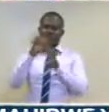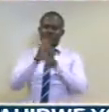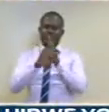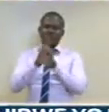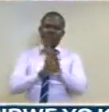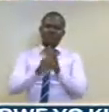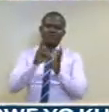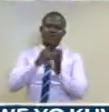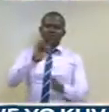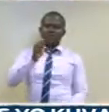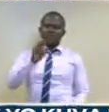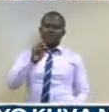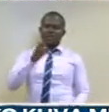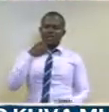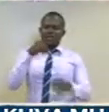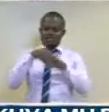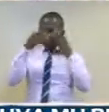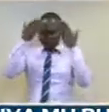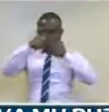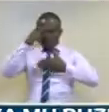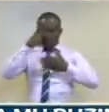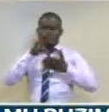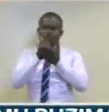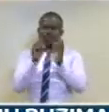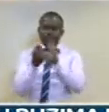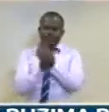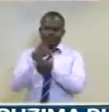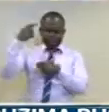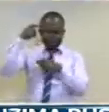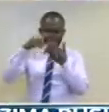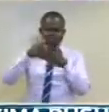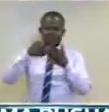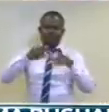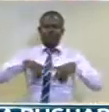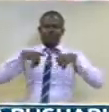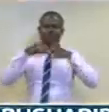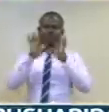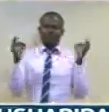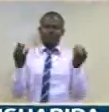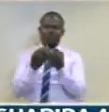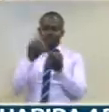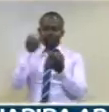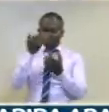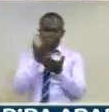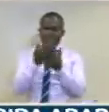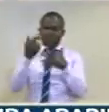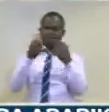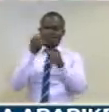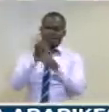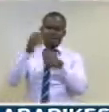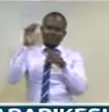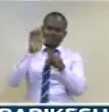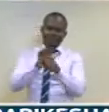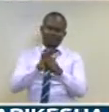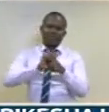Jeanne Nyirahabimana yavuze ko umugoroba w'ababyeyi wabafashije mu guhindura imyumvire y'ababyeyi ku mibereho y'umuryango nubwo urugendo rukiri rurerure rwo